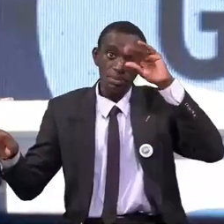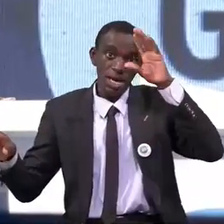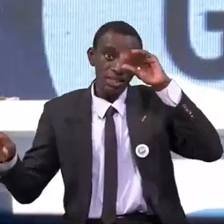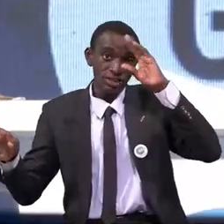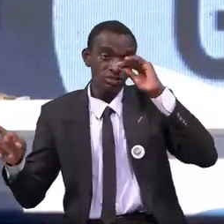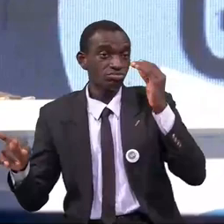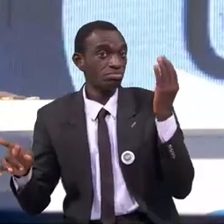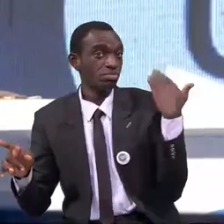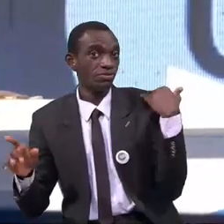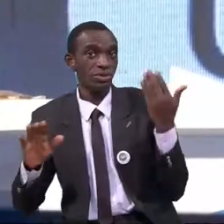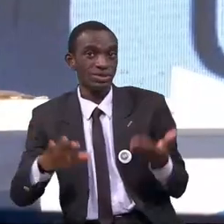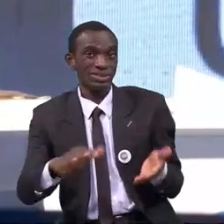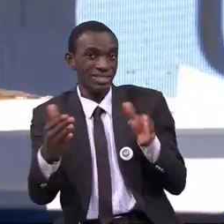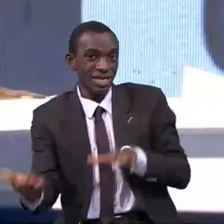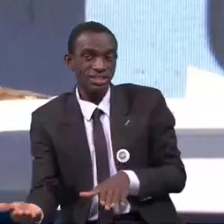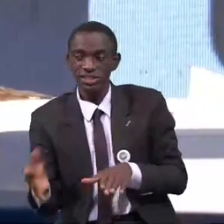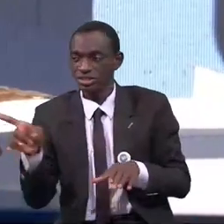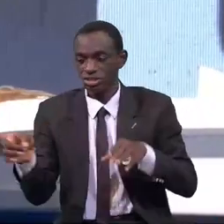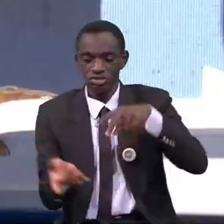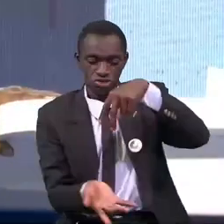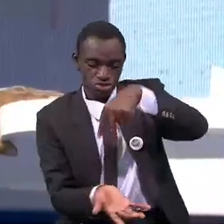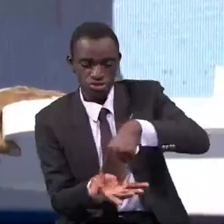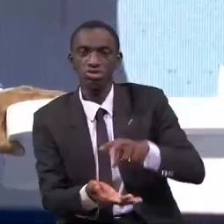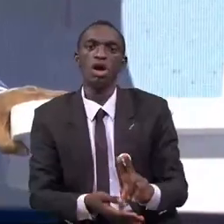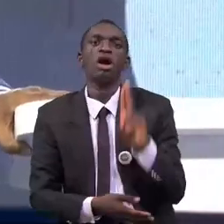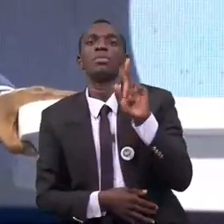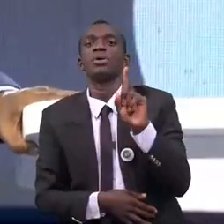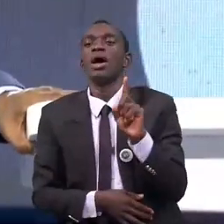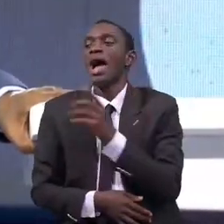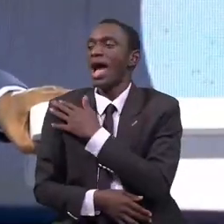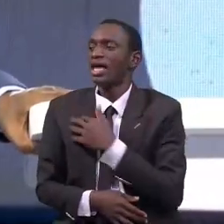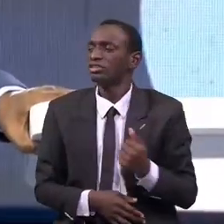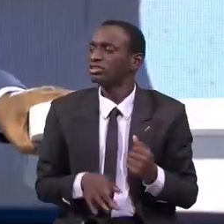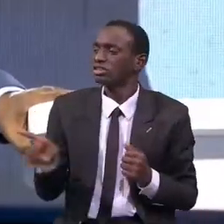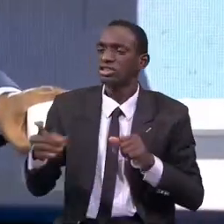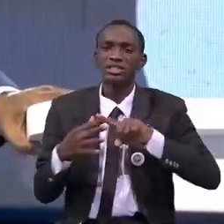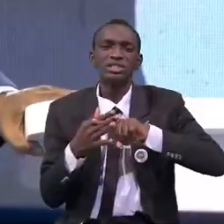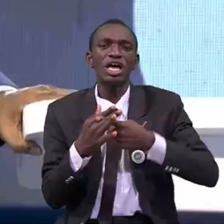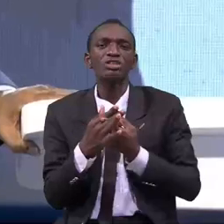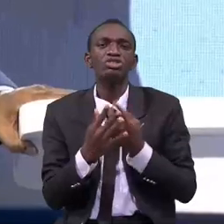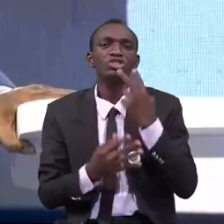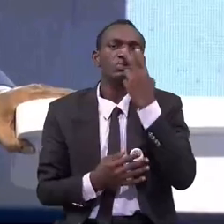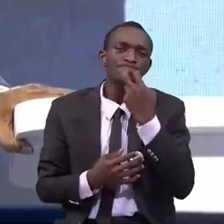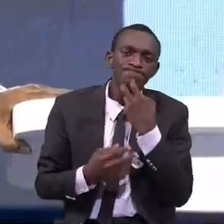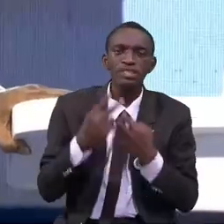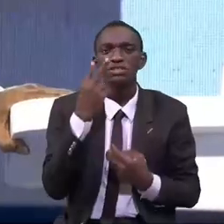15 et le mort s'assit et se mit à